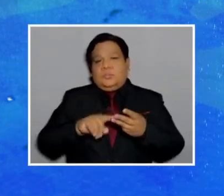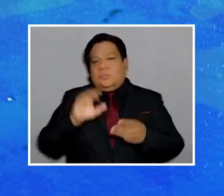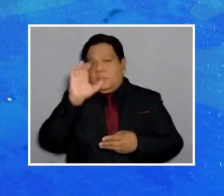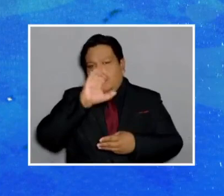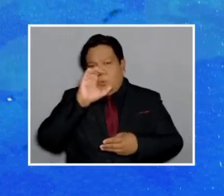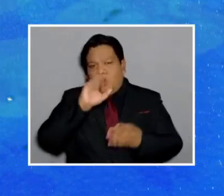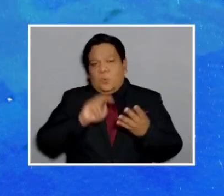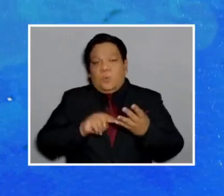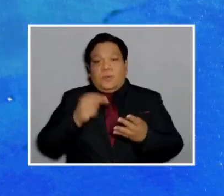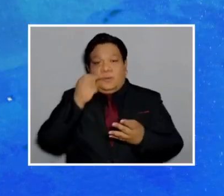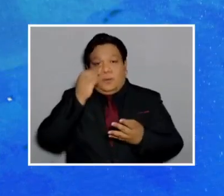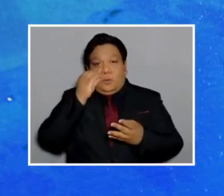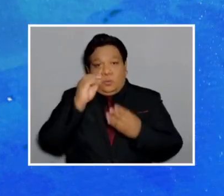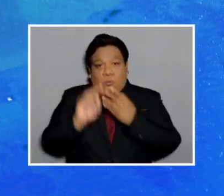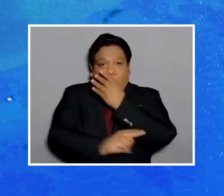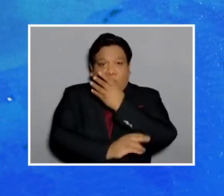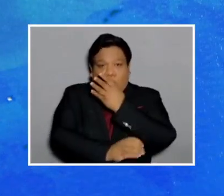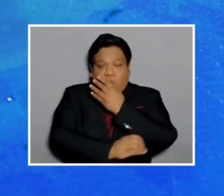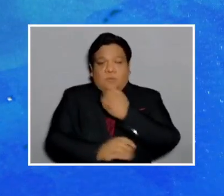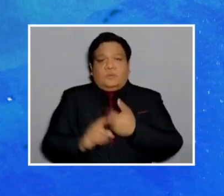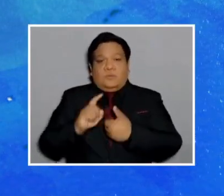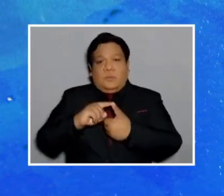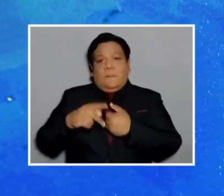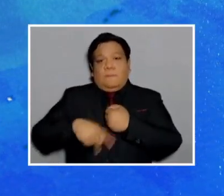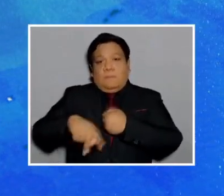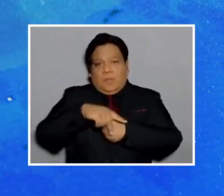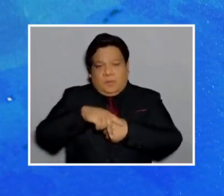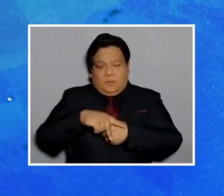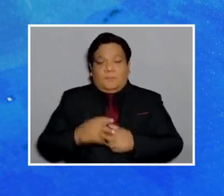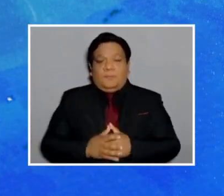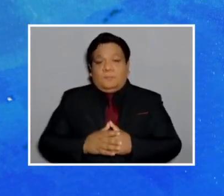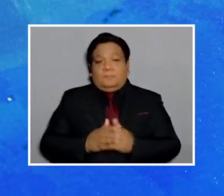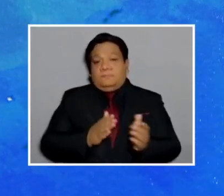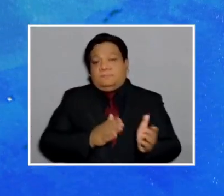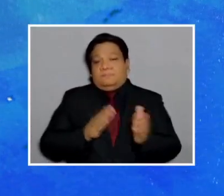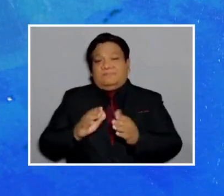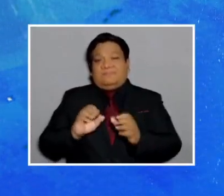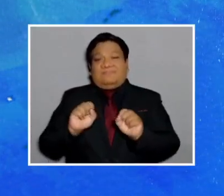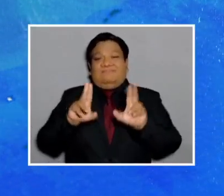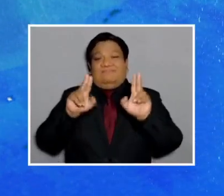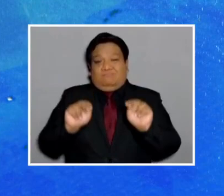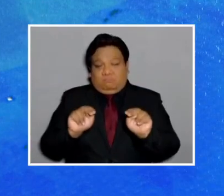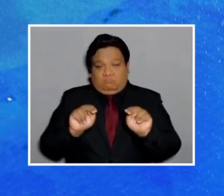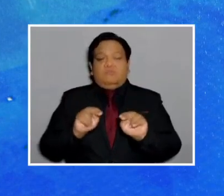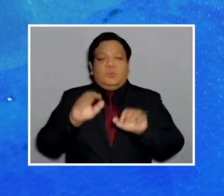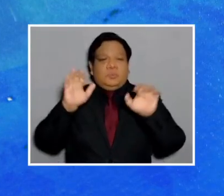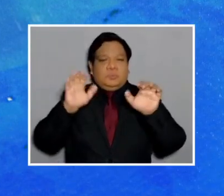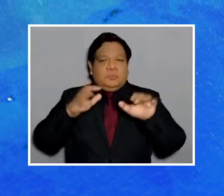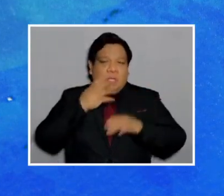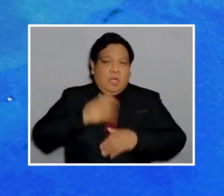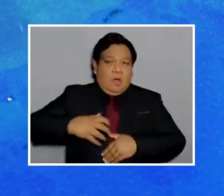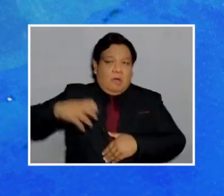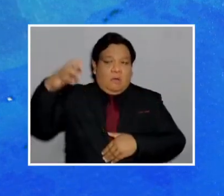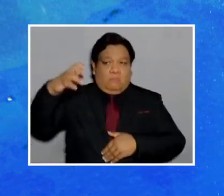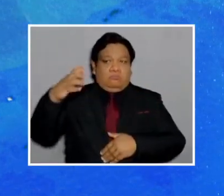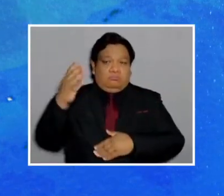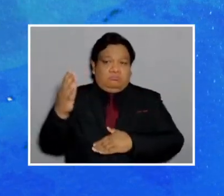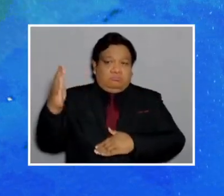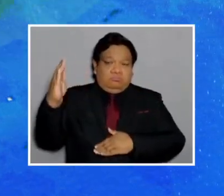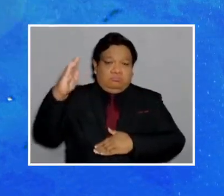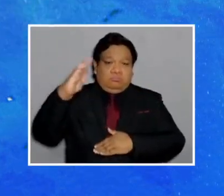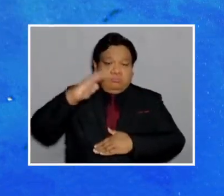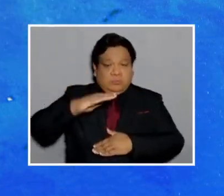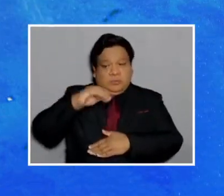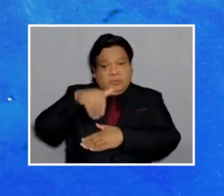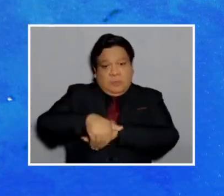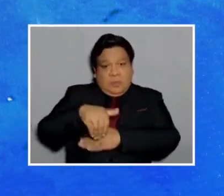Panay na mawawala pagsapit ng gabi. Sa Linggo, maghapon namang mainit at sisilip-silip ang araw at sa gabi po, maulan sa may bahagi sa